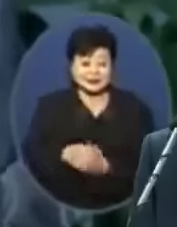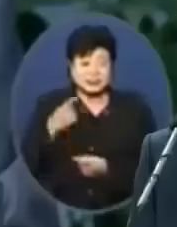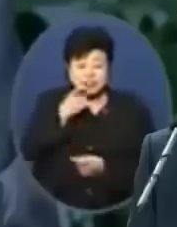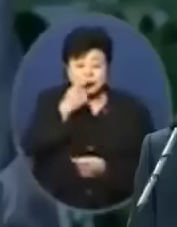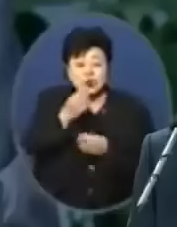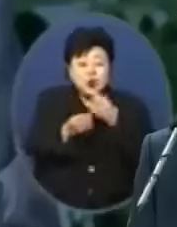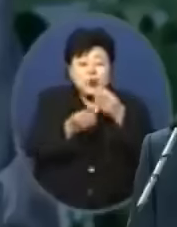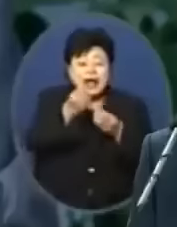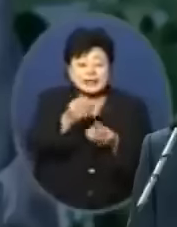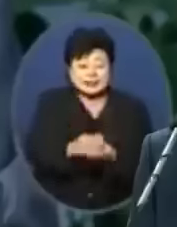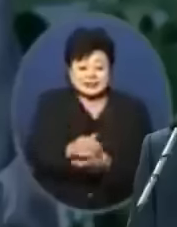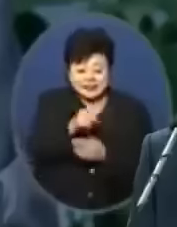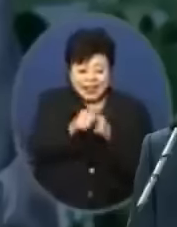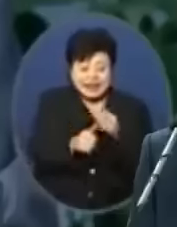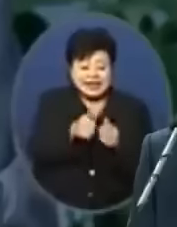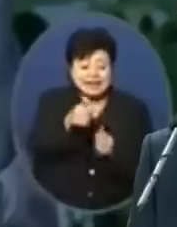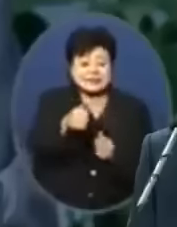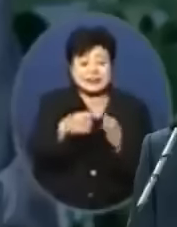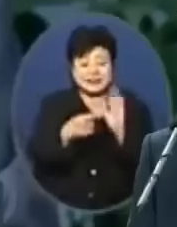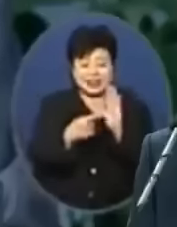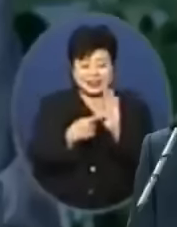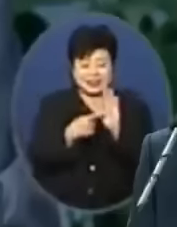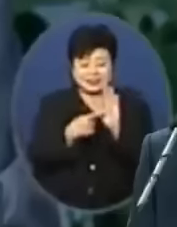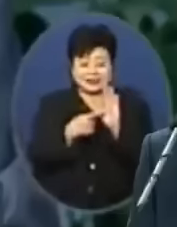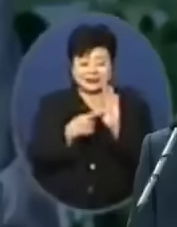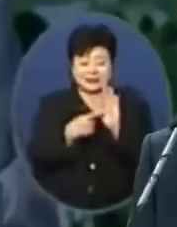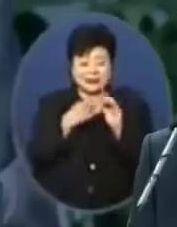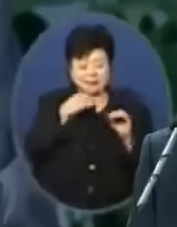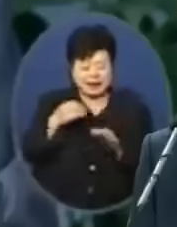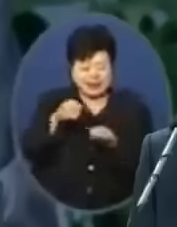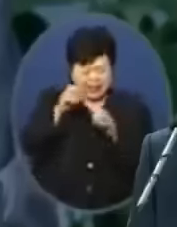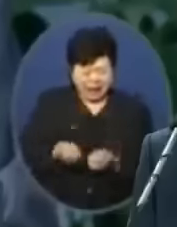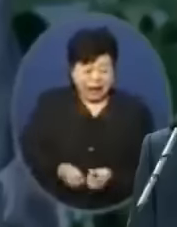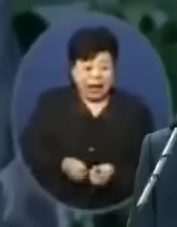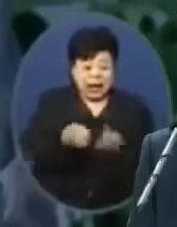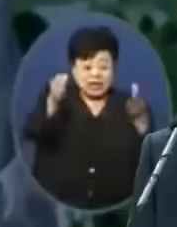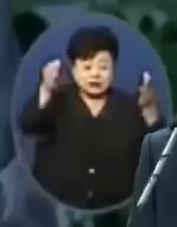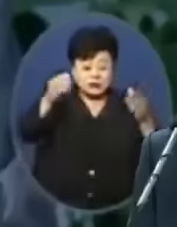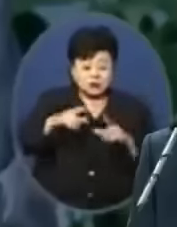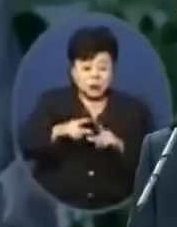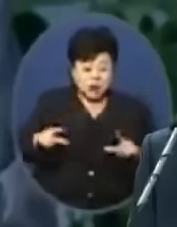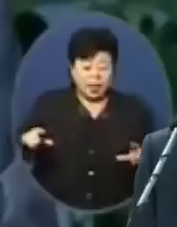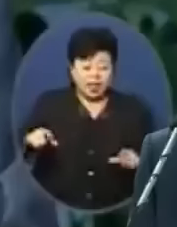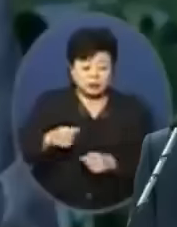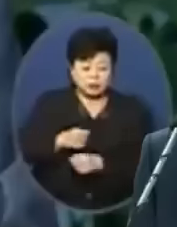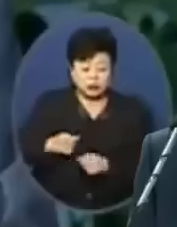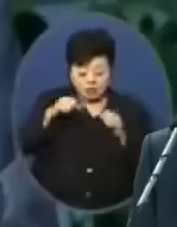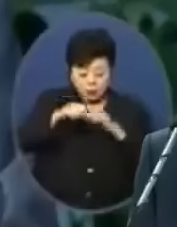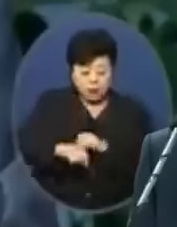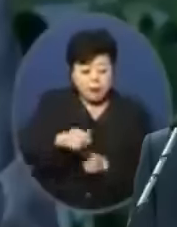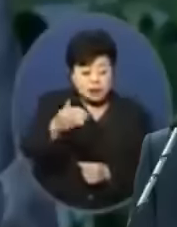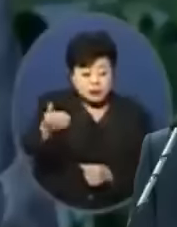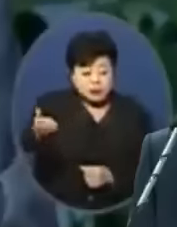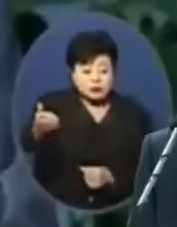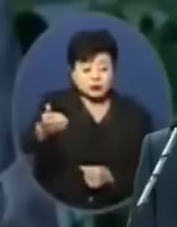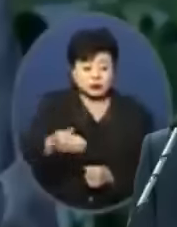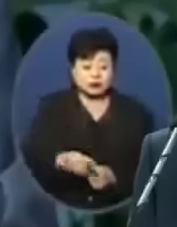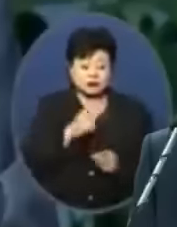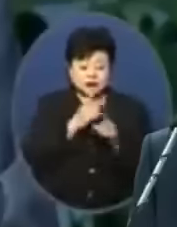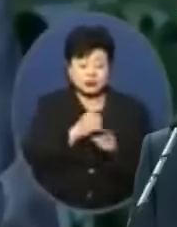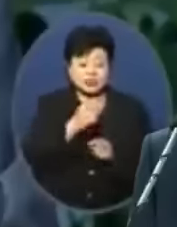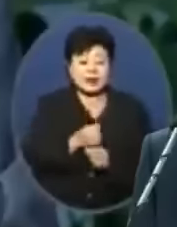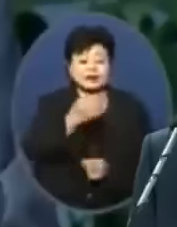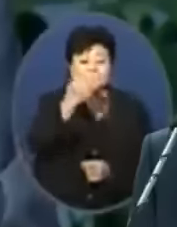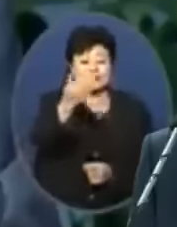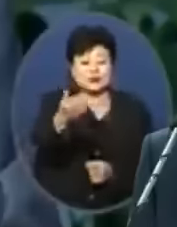입술로 고백하자 하나님이 나타나셔서 홍해수를 갈라주시고 애굽 군대를 다 멸망시키고 그를 승리하게